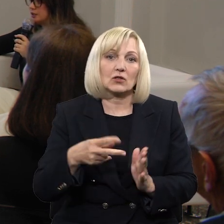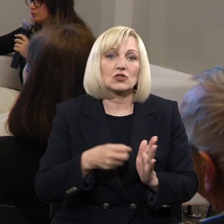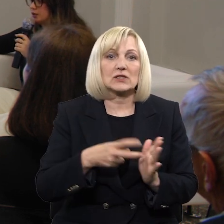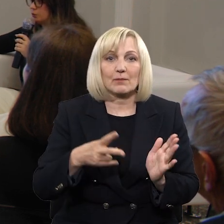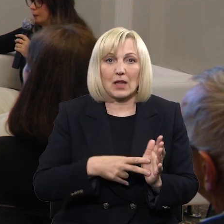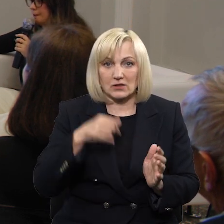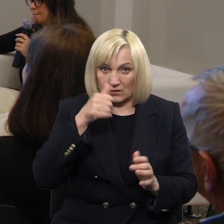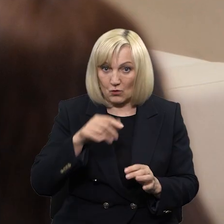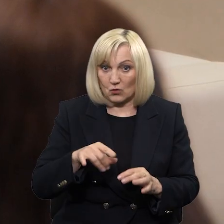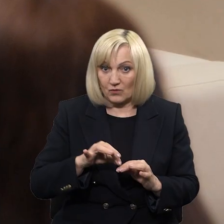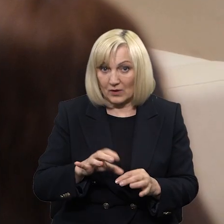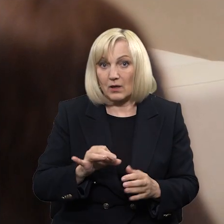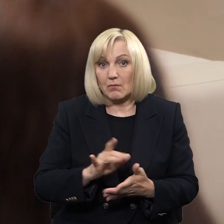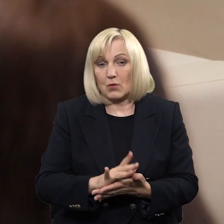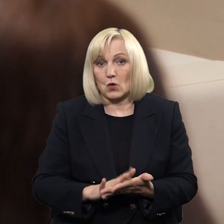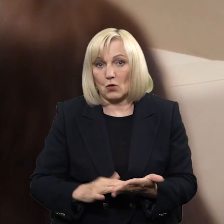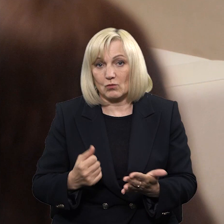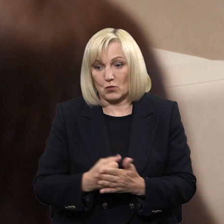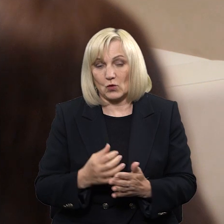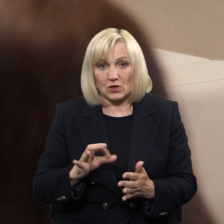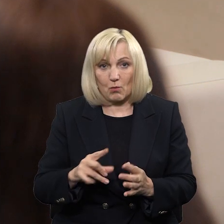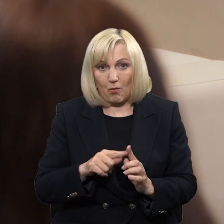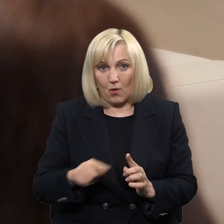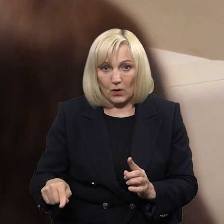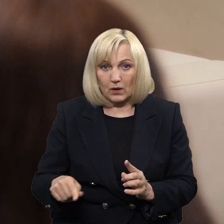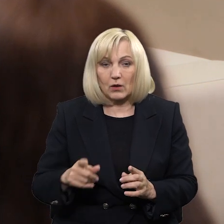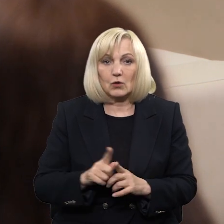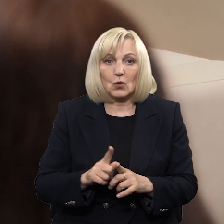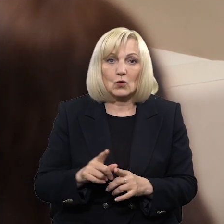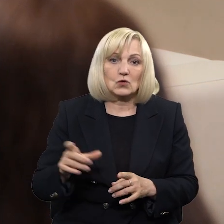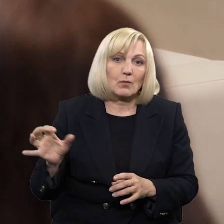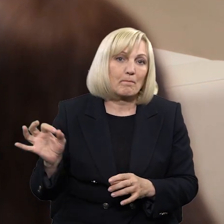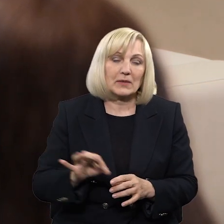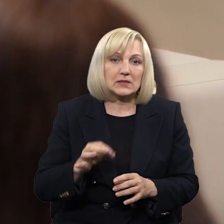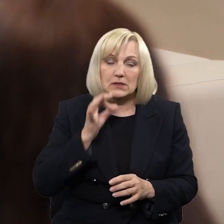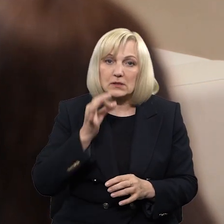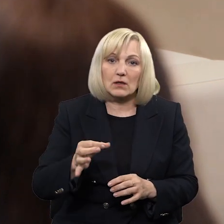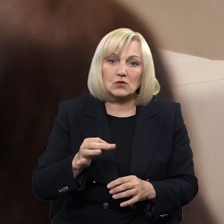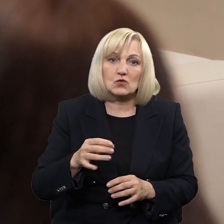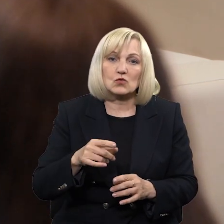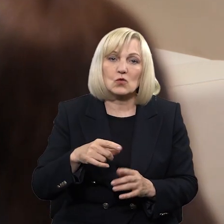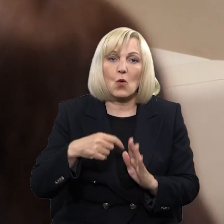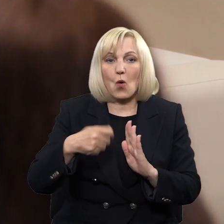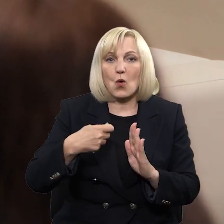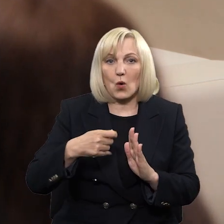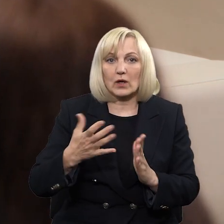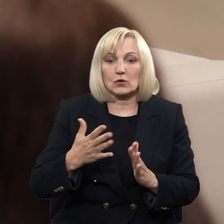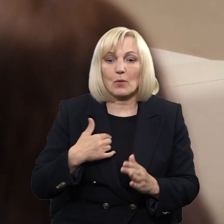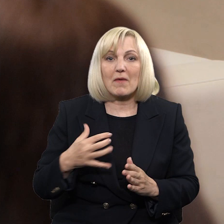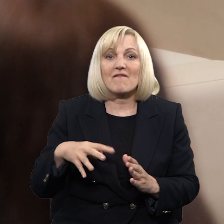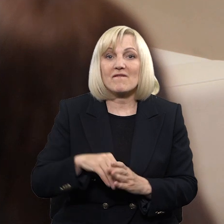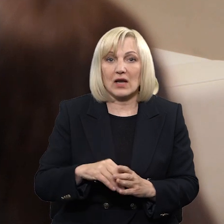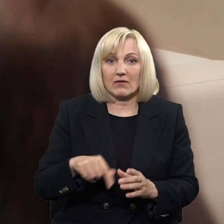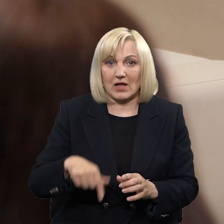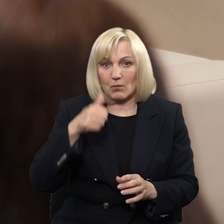2017 году в общем-то и продолжаем до сих пор тоже очень быстро пробегусь по некоторым рубрикам которые мы вели только